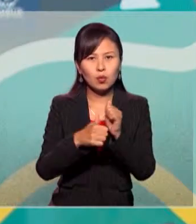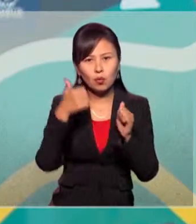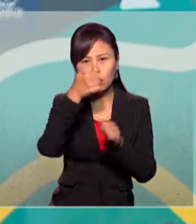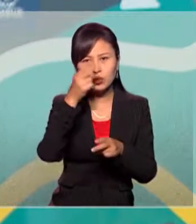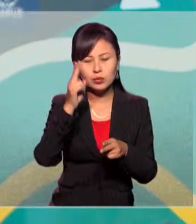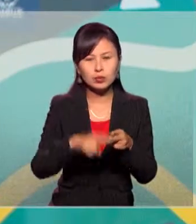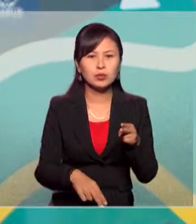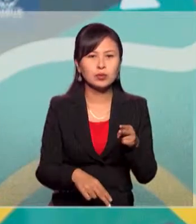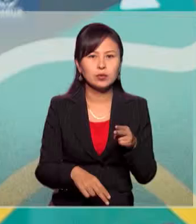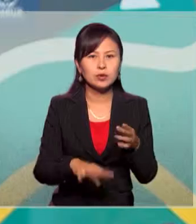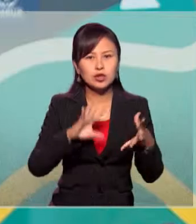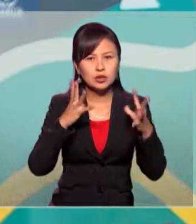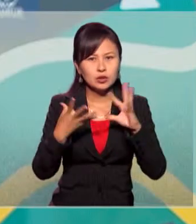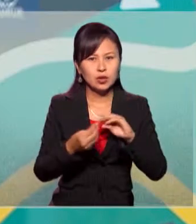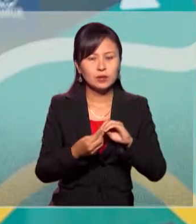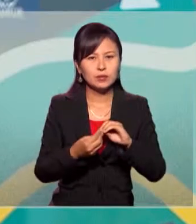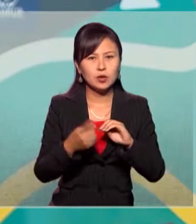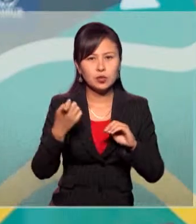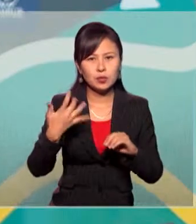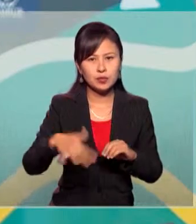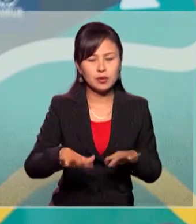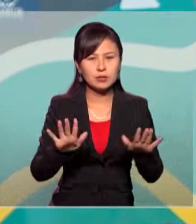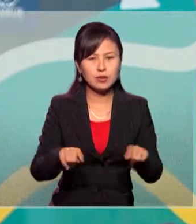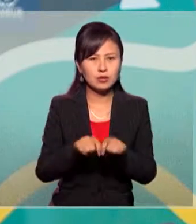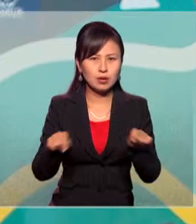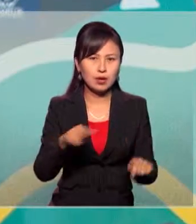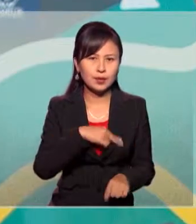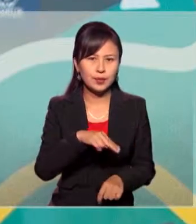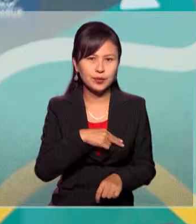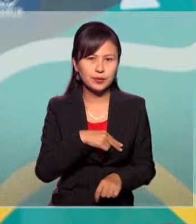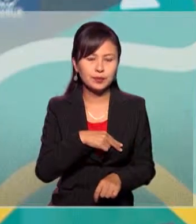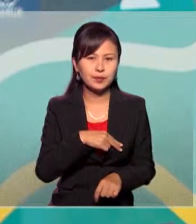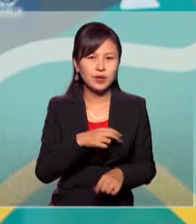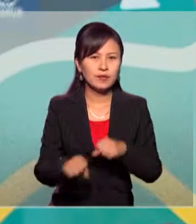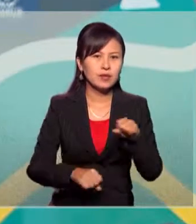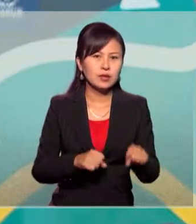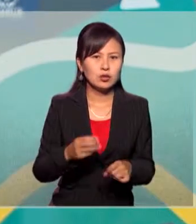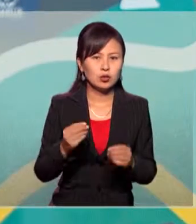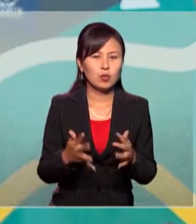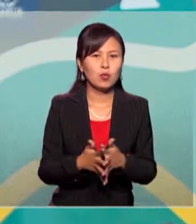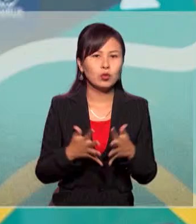тұрғындарына жалпы 150 станция қызмет атқаратын болады. Велосипедтер саны да